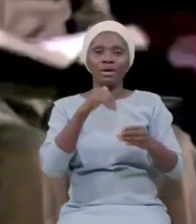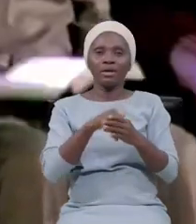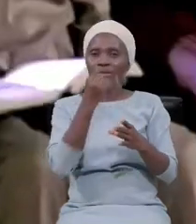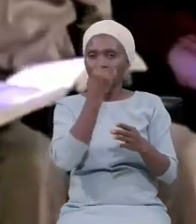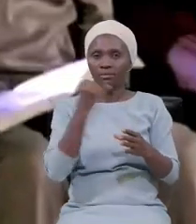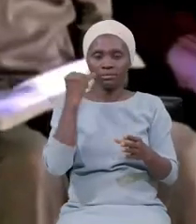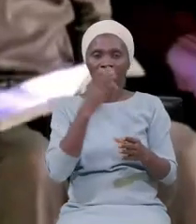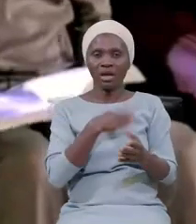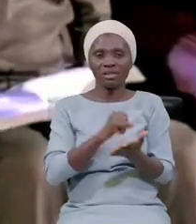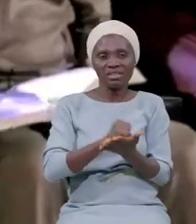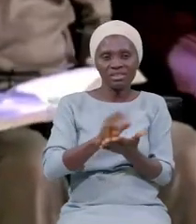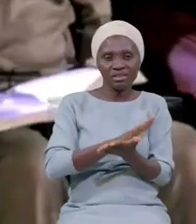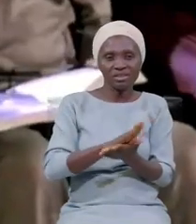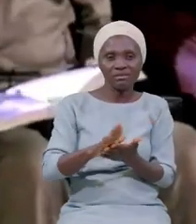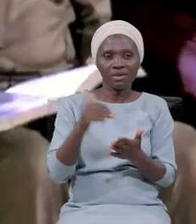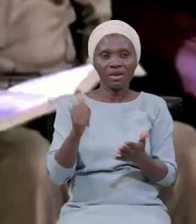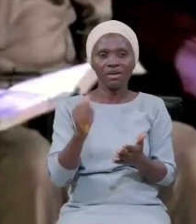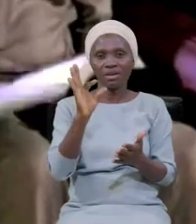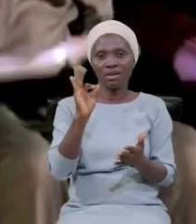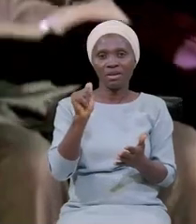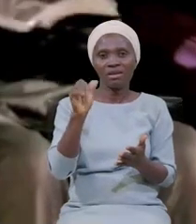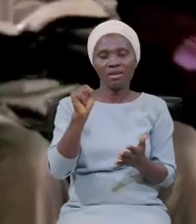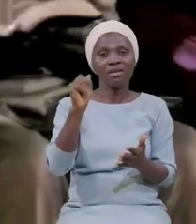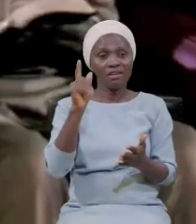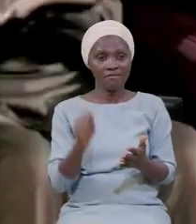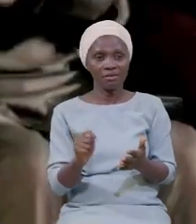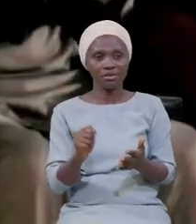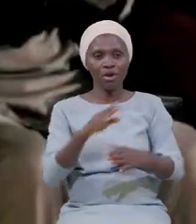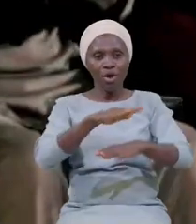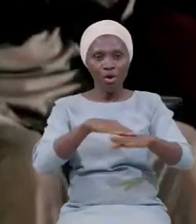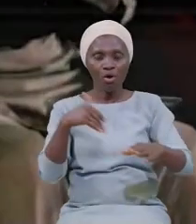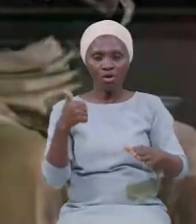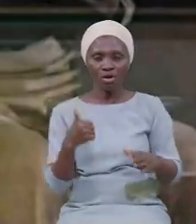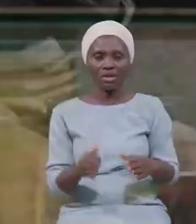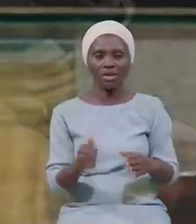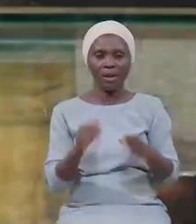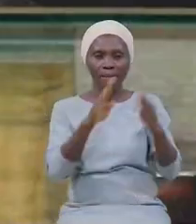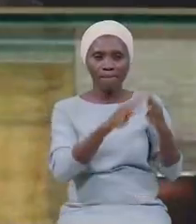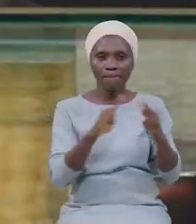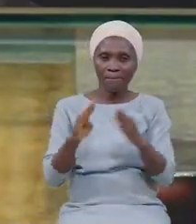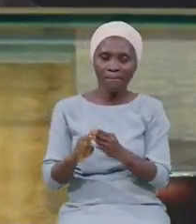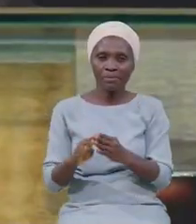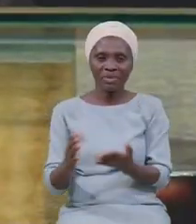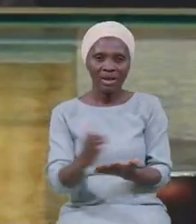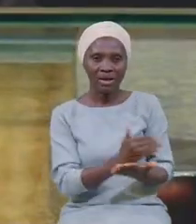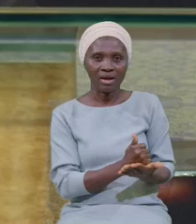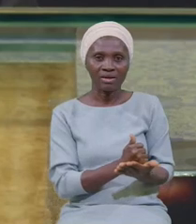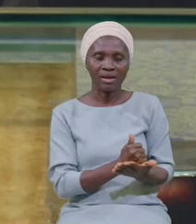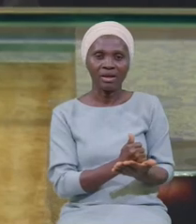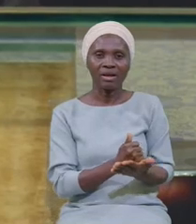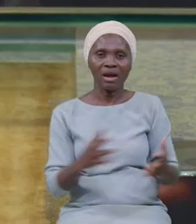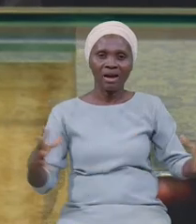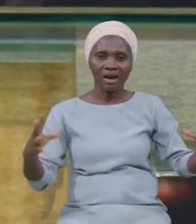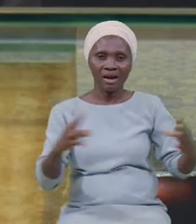publiez un jeûne, une convocation solennelle. Assemblez le peuple,